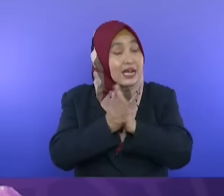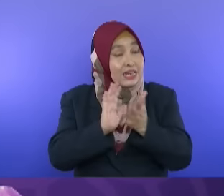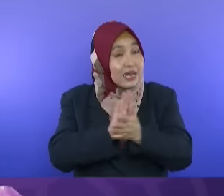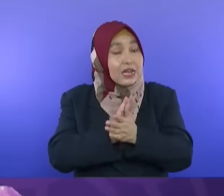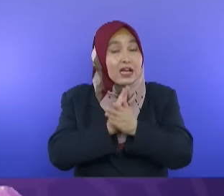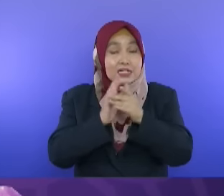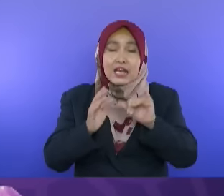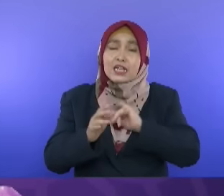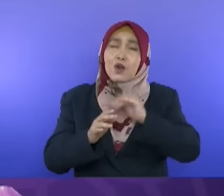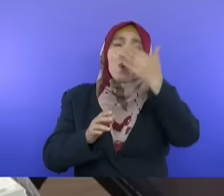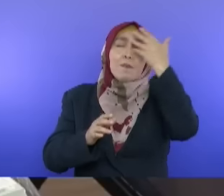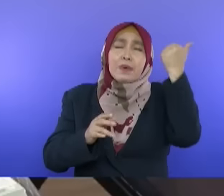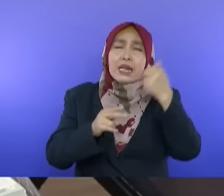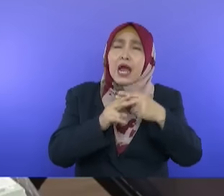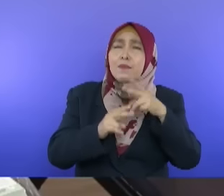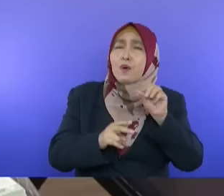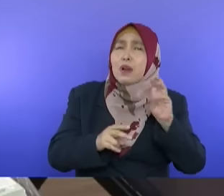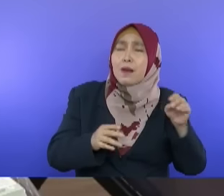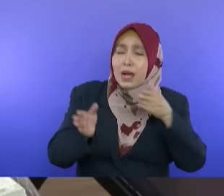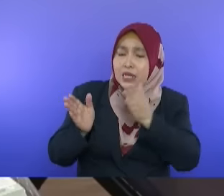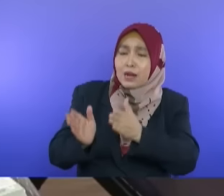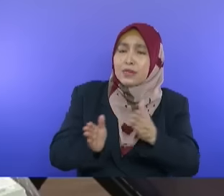nyusun saya perlu meletakkan